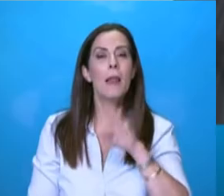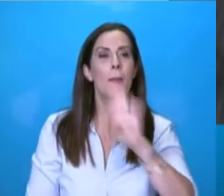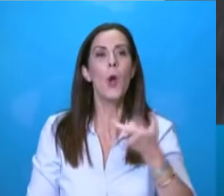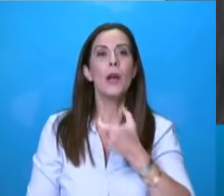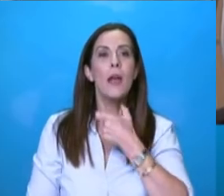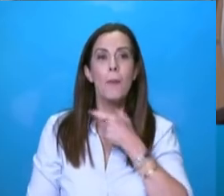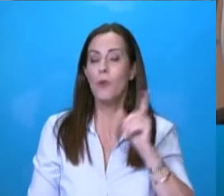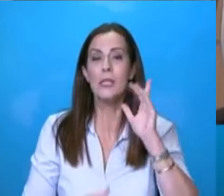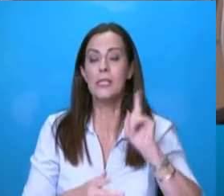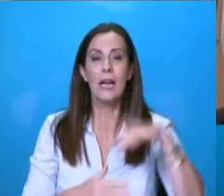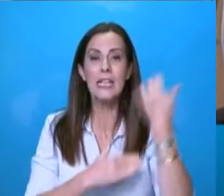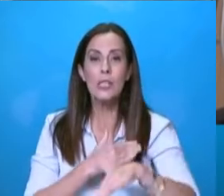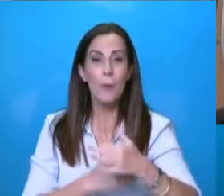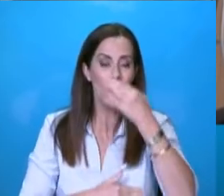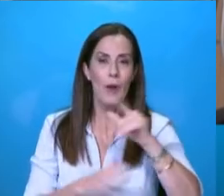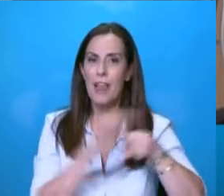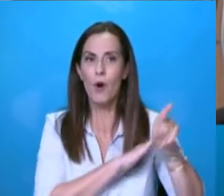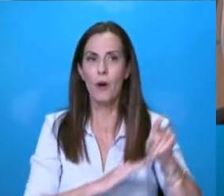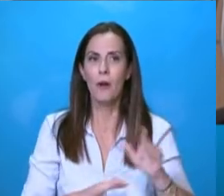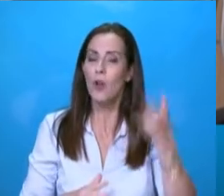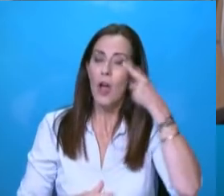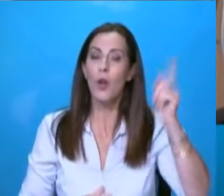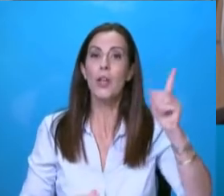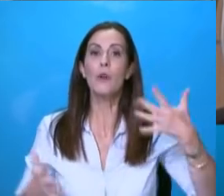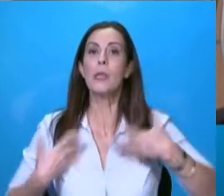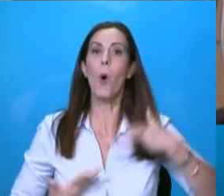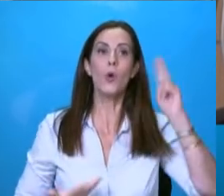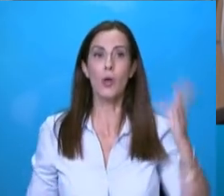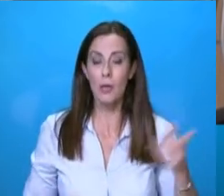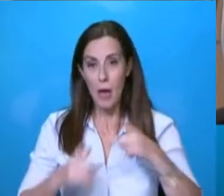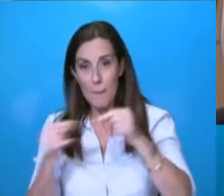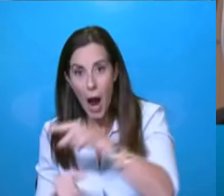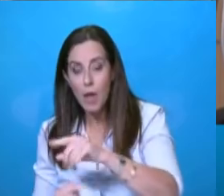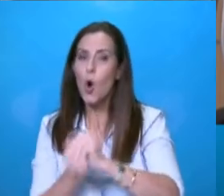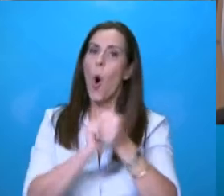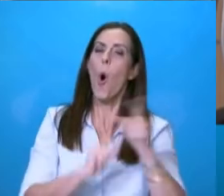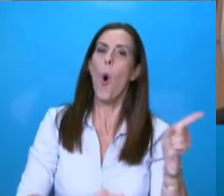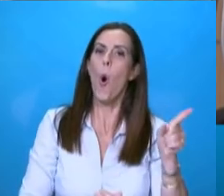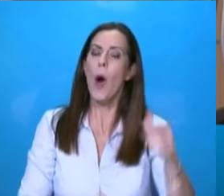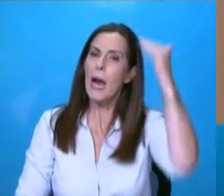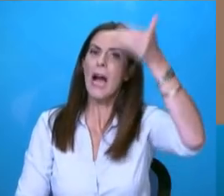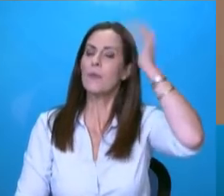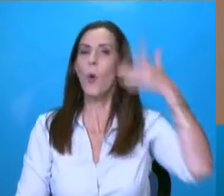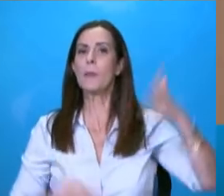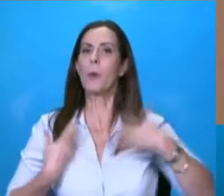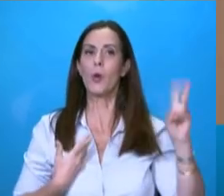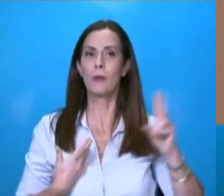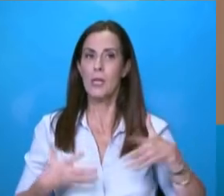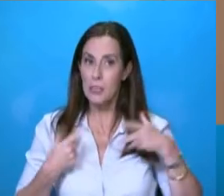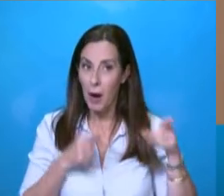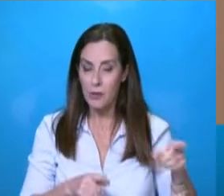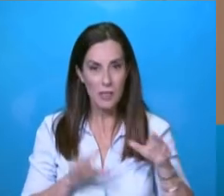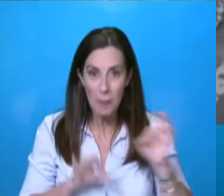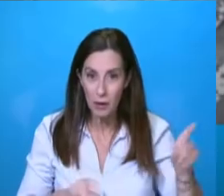برنامجه وان يهرب. انا لا ادري افوت سالو يوتر. بعزا خبرات اكسلابيتاغانس سمحه كزوت